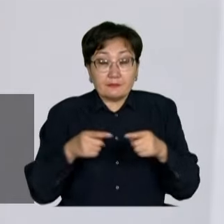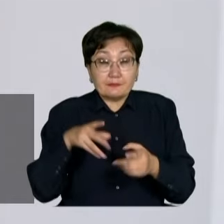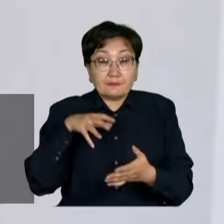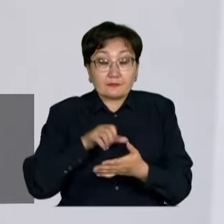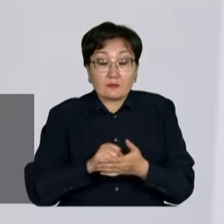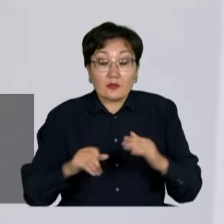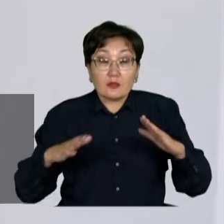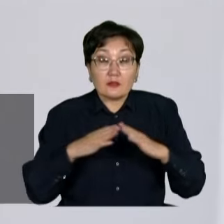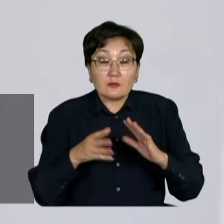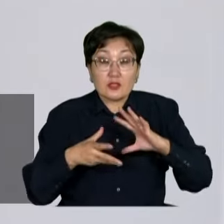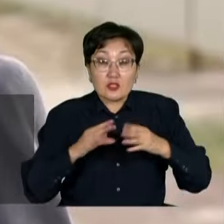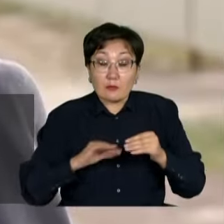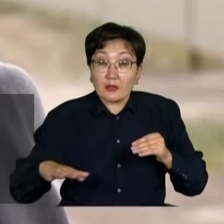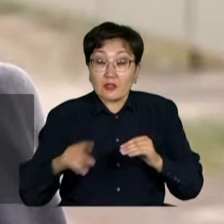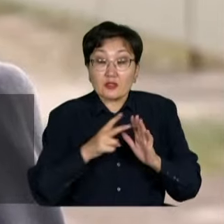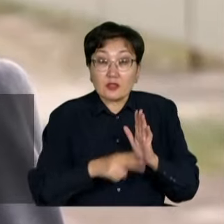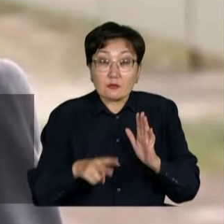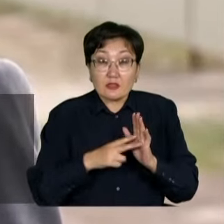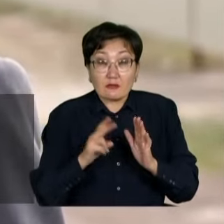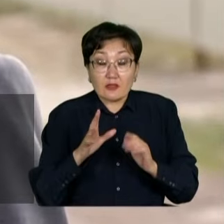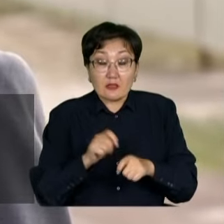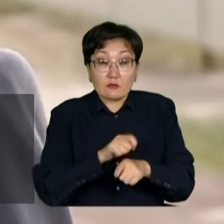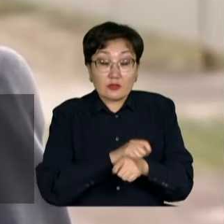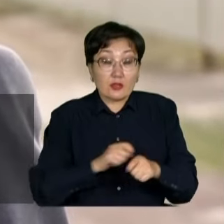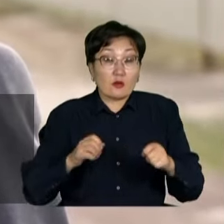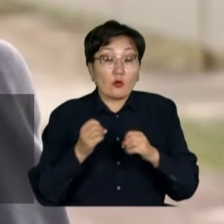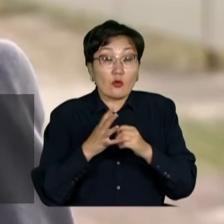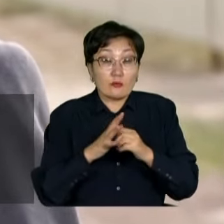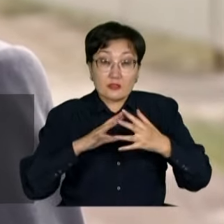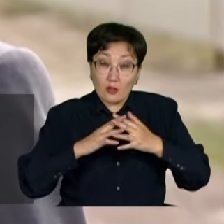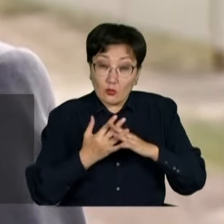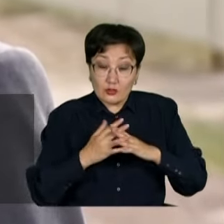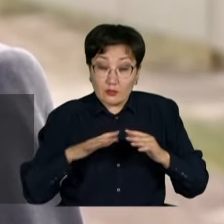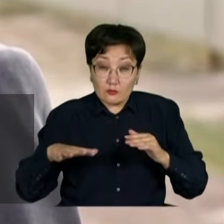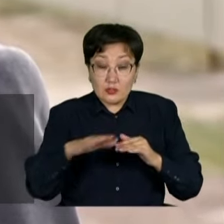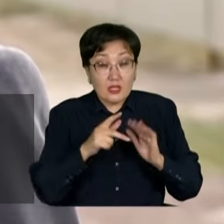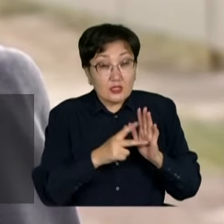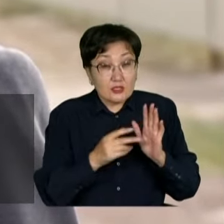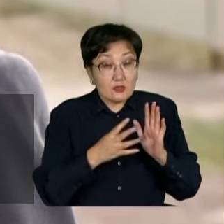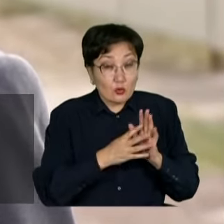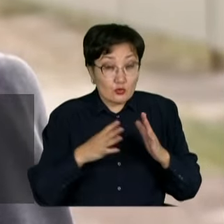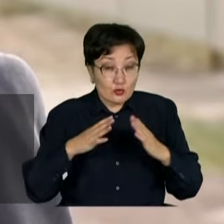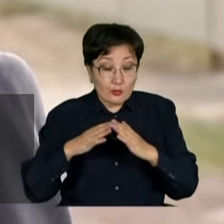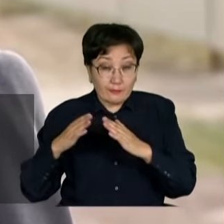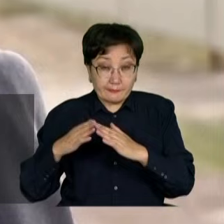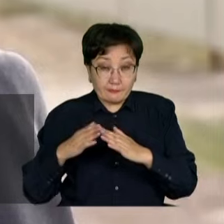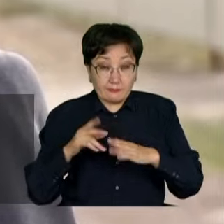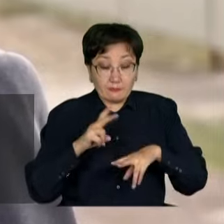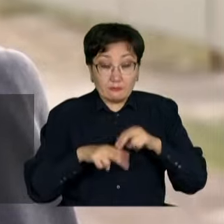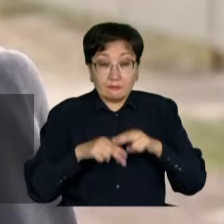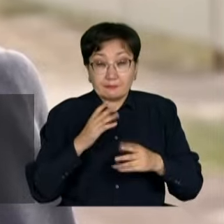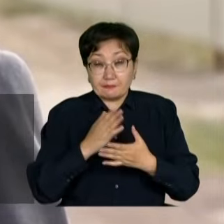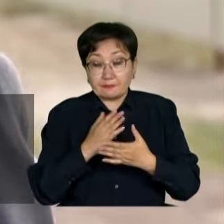жалпы алаңы 77 шаршы метр. Әр 15 ауылдық округте 8-9 үйден салынып